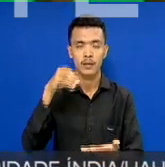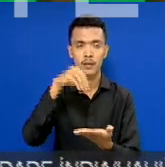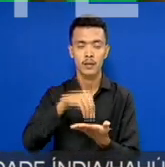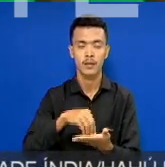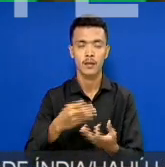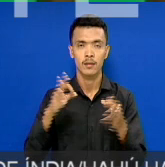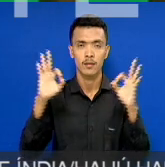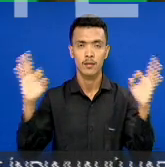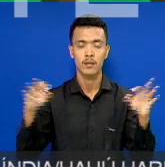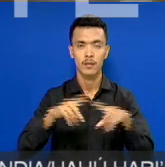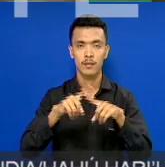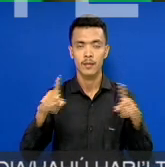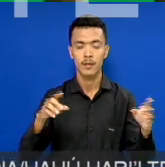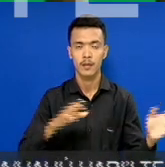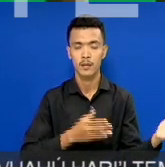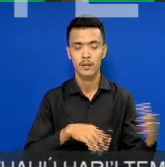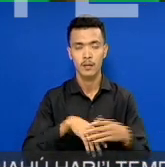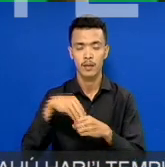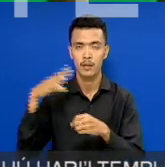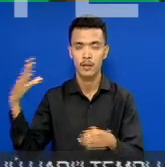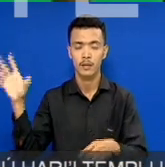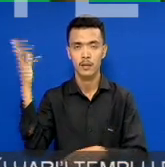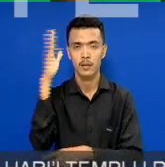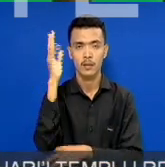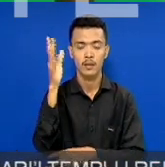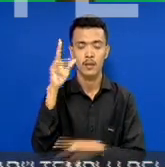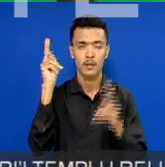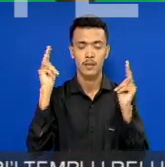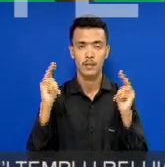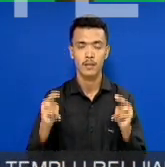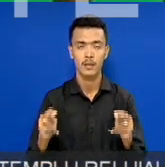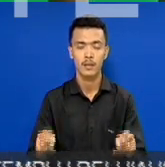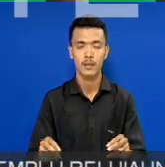hatung hatu tema be atu dudusies otu aisir remas persija be